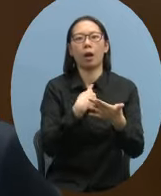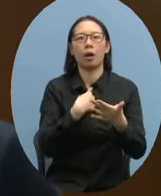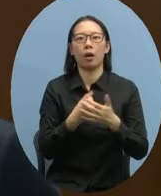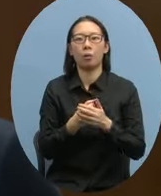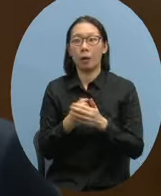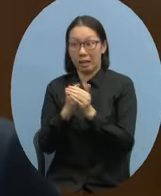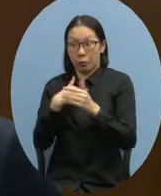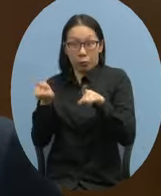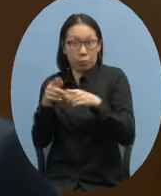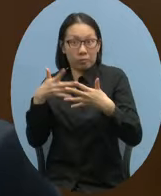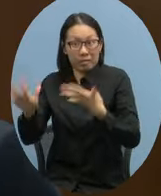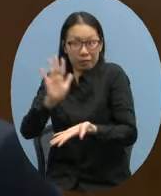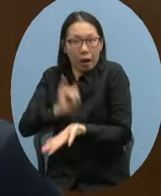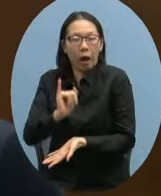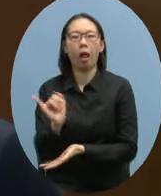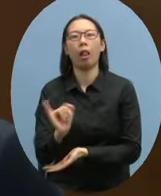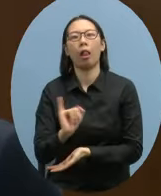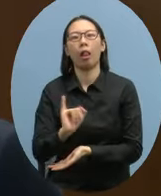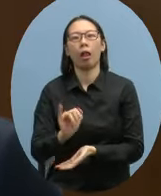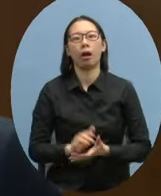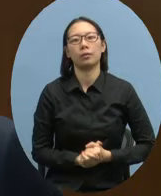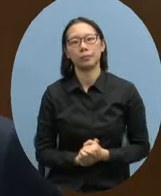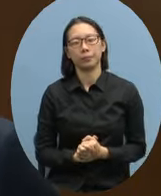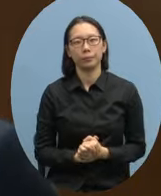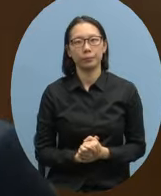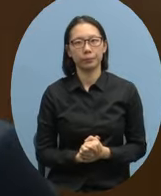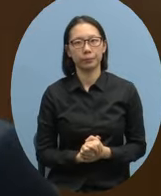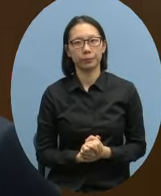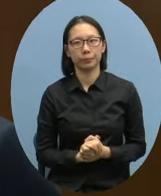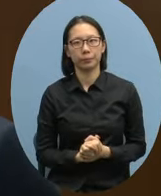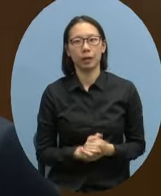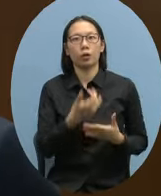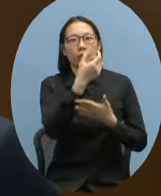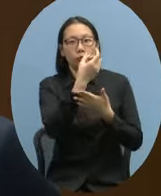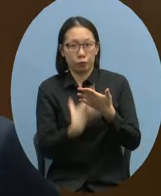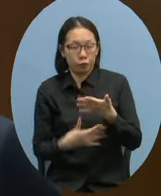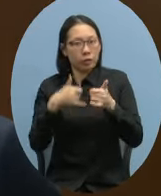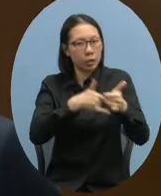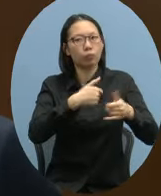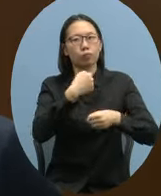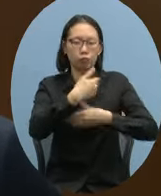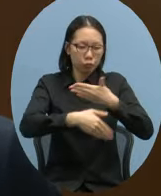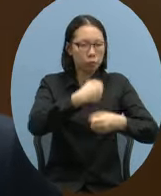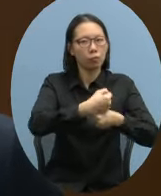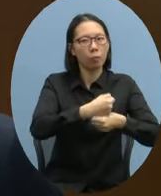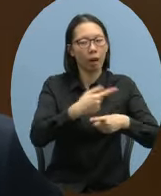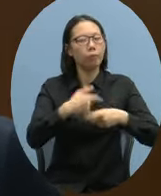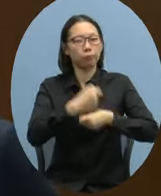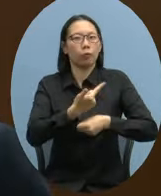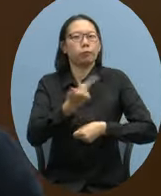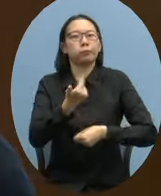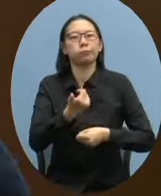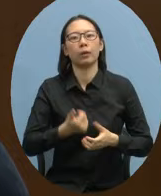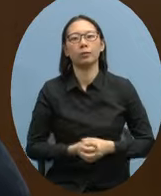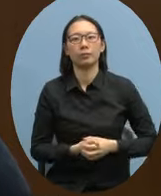我啲同事違法噶嘛。咁所以咧如果跟住翻呢一個嘅條例嚟到去做咧，其實我哋好多嘢可以做。係，尤其